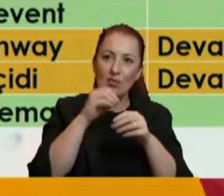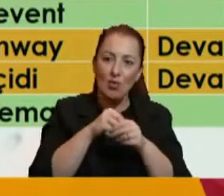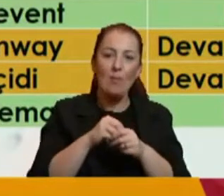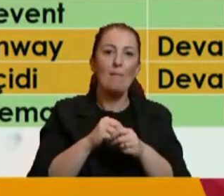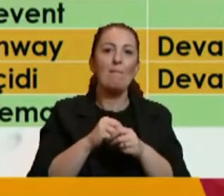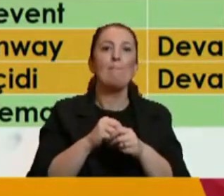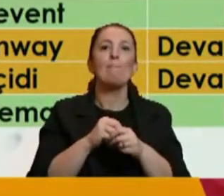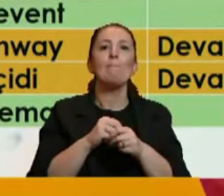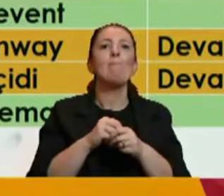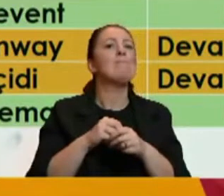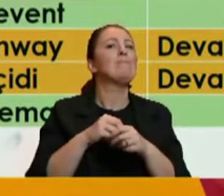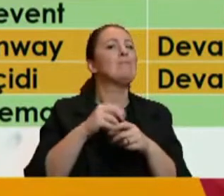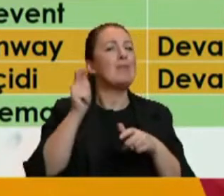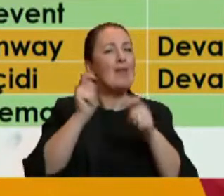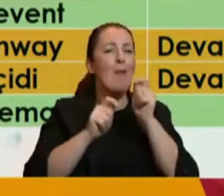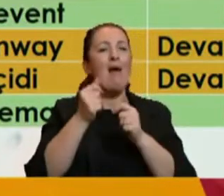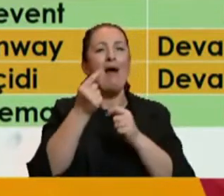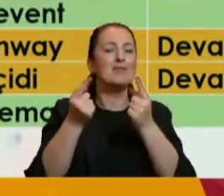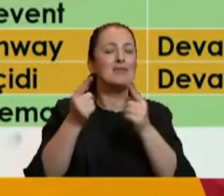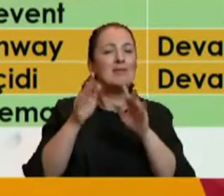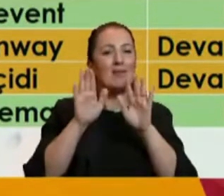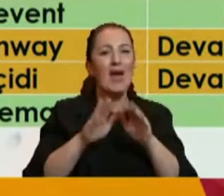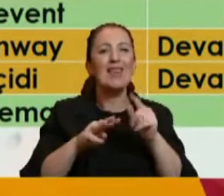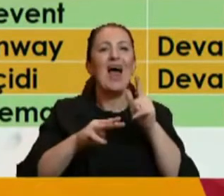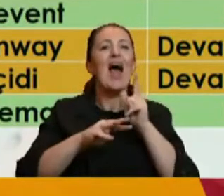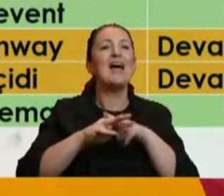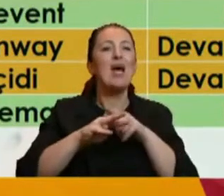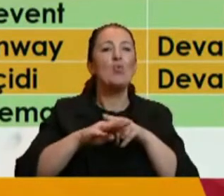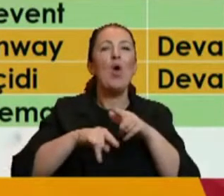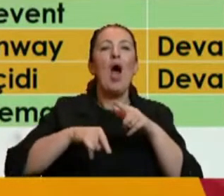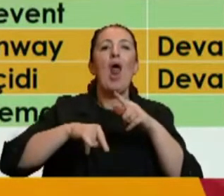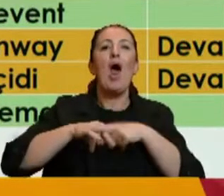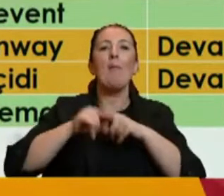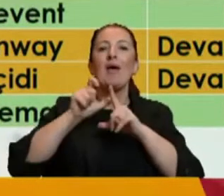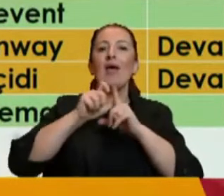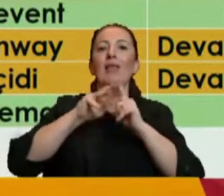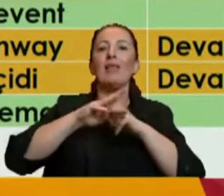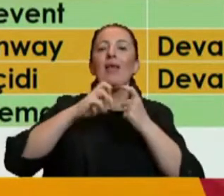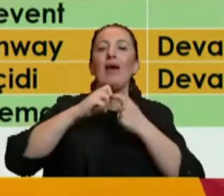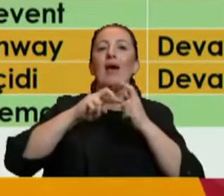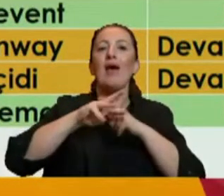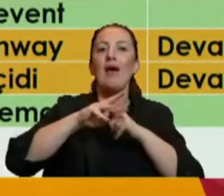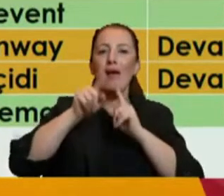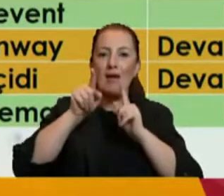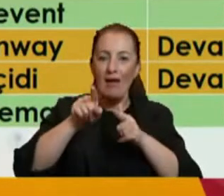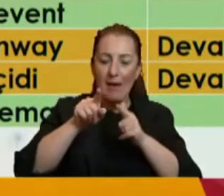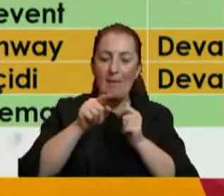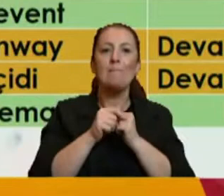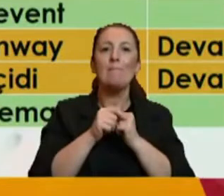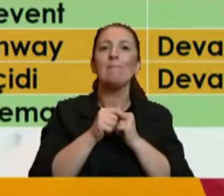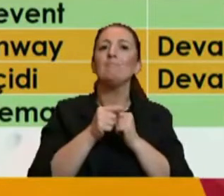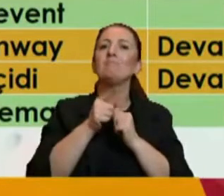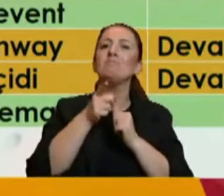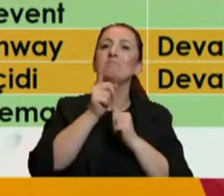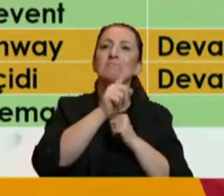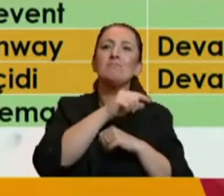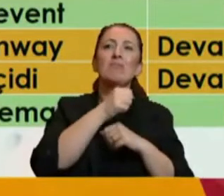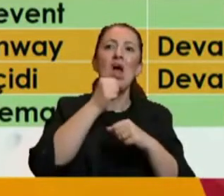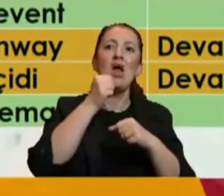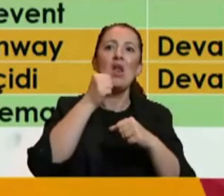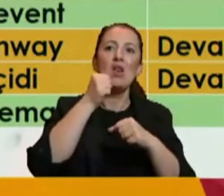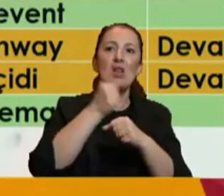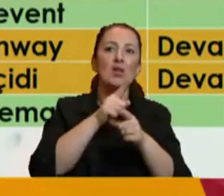peyzajı kaldı Esenyurt Haramidere devam ediyor Esenyurt İso Sanayi Sitesi taş adresi devam